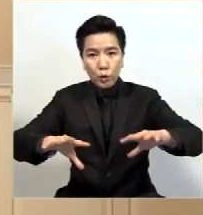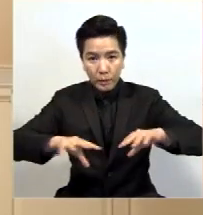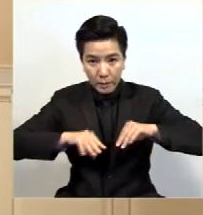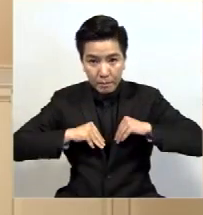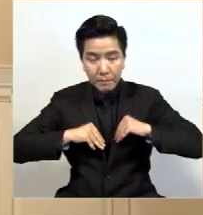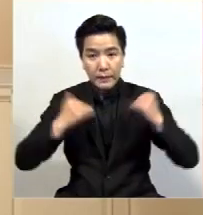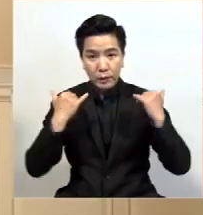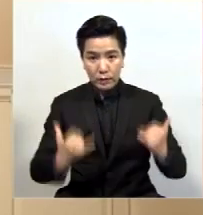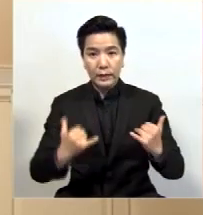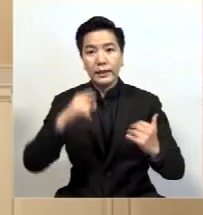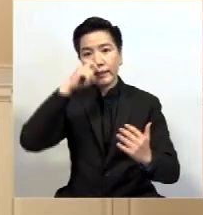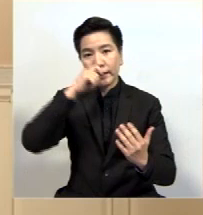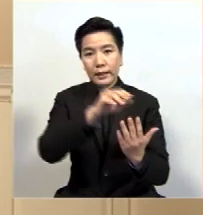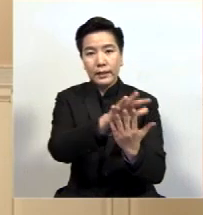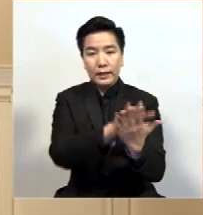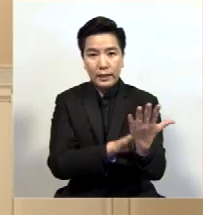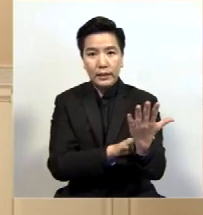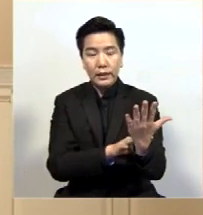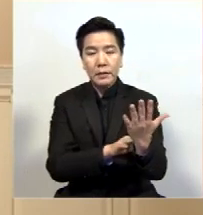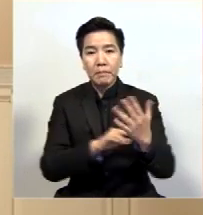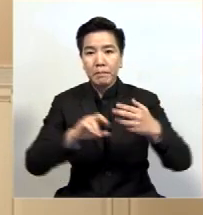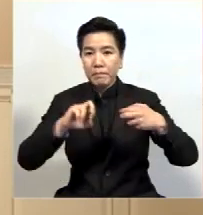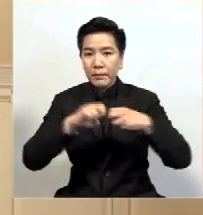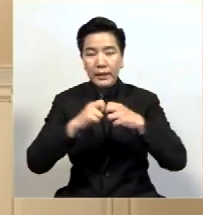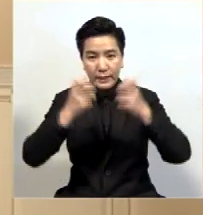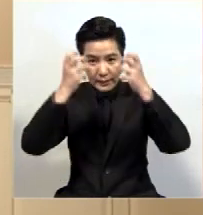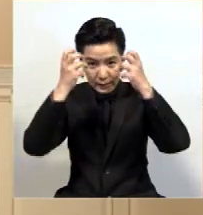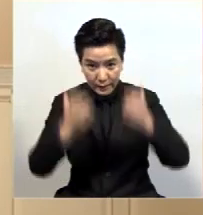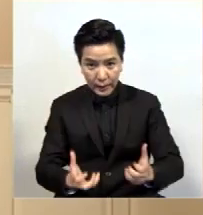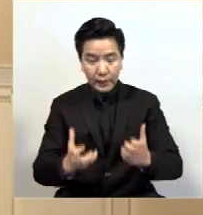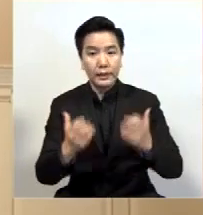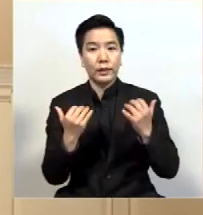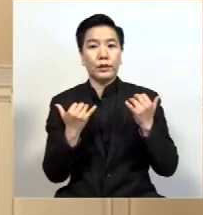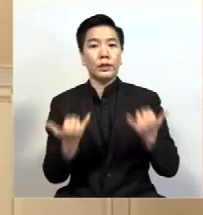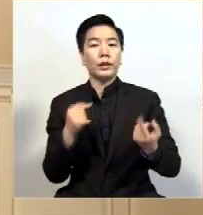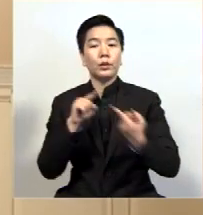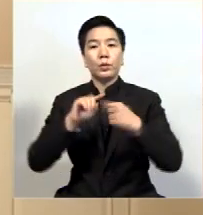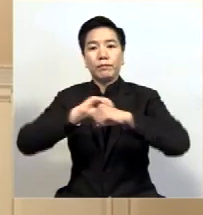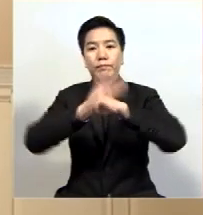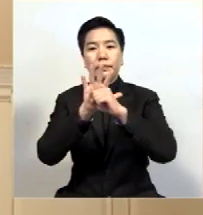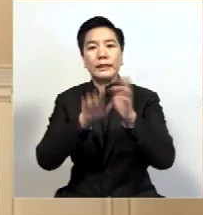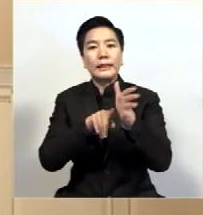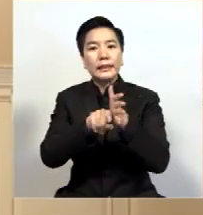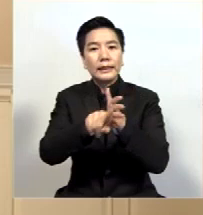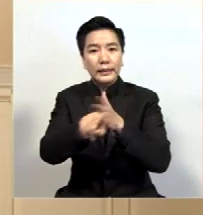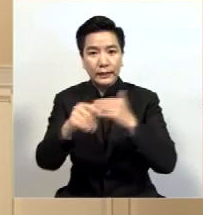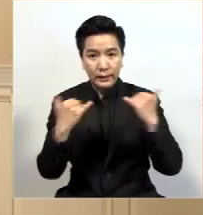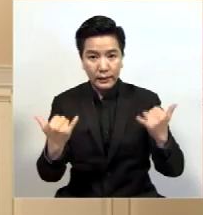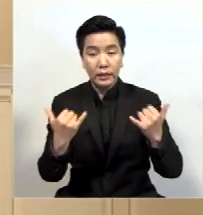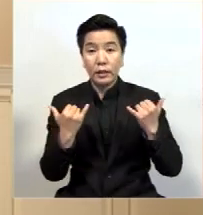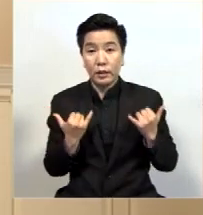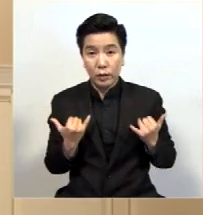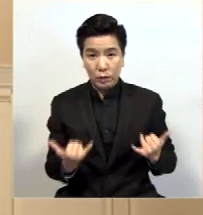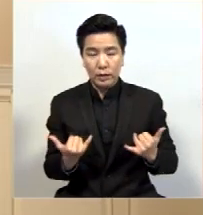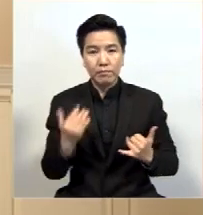าประเทศไทยกำลังอยู่ในช่วงหัวเลี้ยวหัวต่อของภาวะวิกฤตจากไวรัสโควิด-19และสถาน